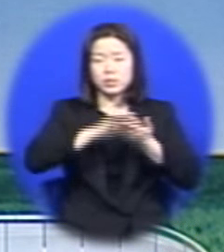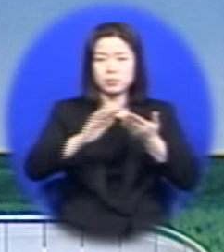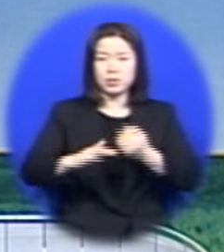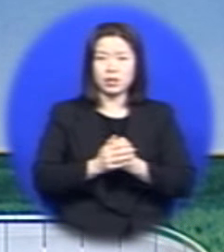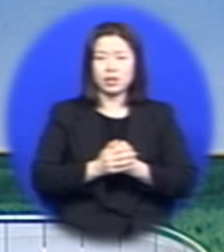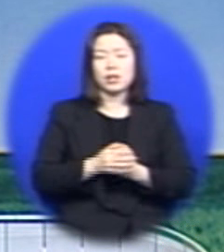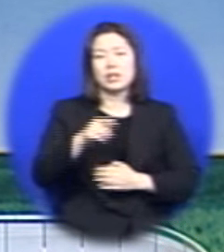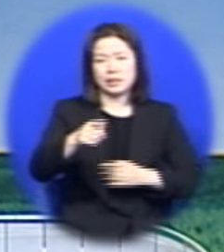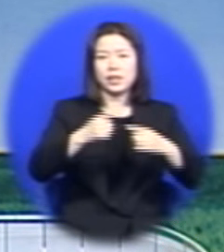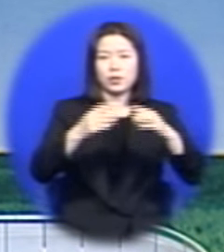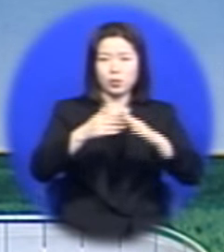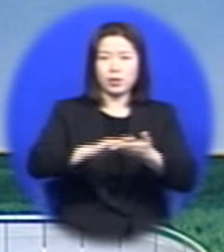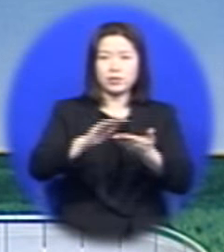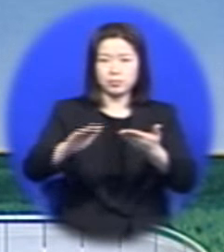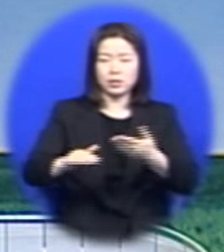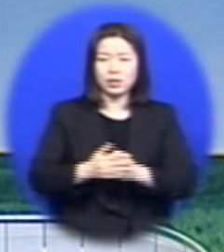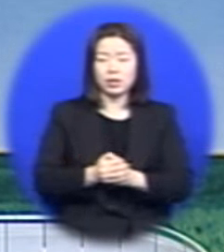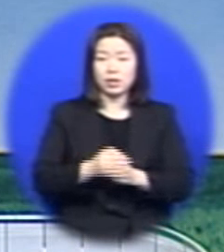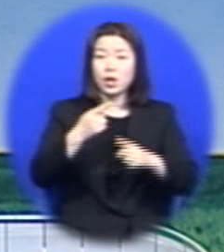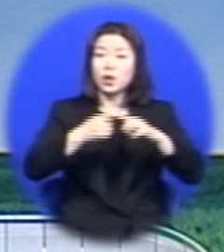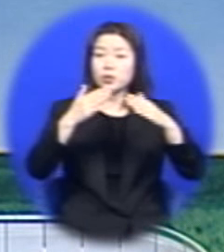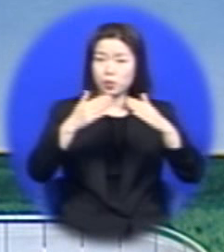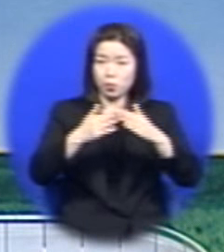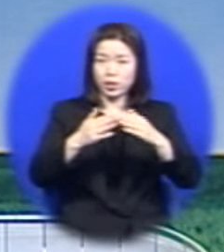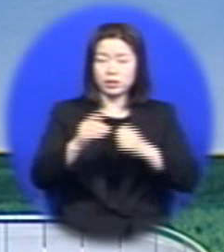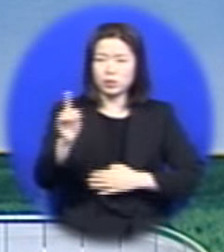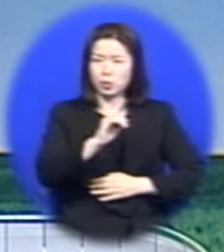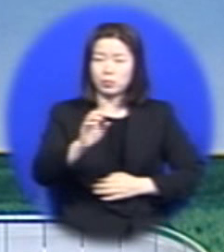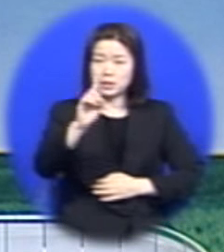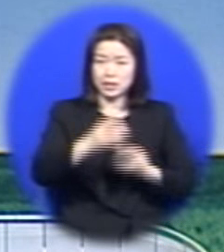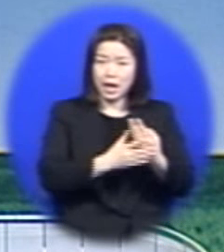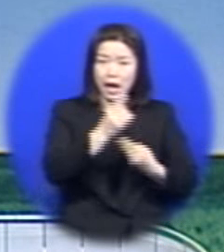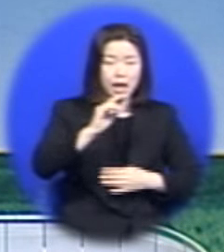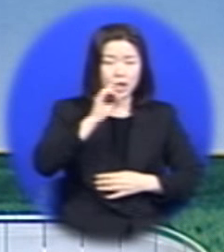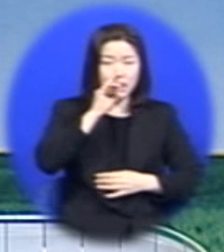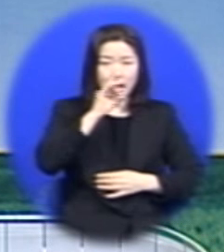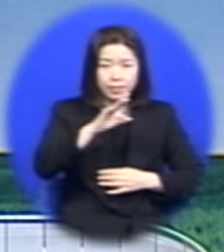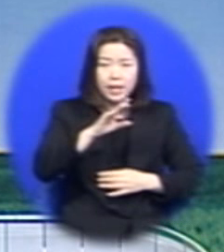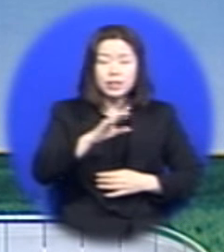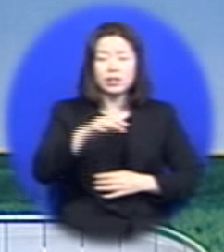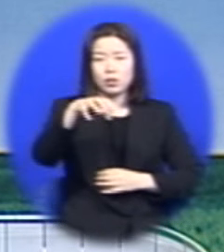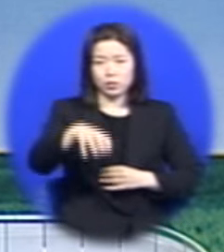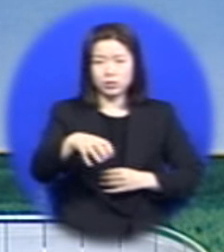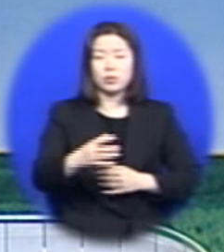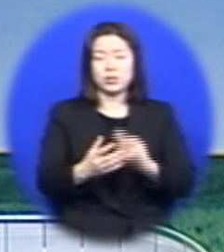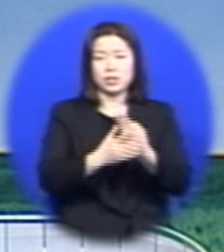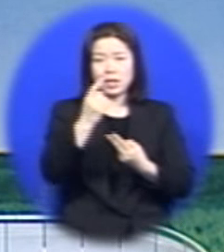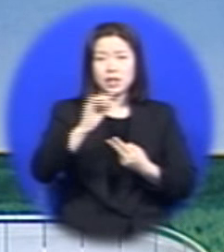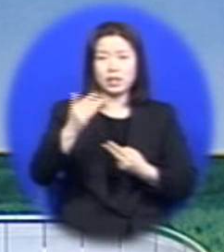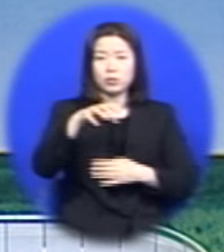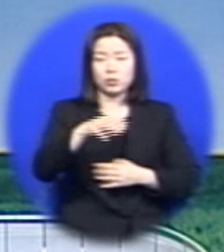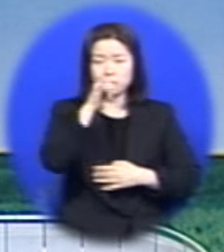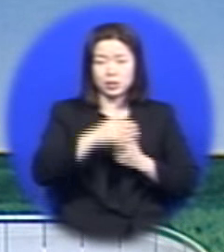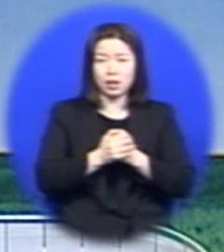그게 교회입니다. 교회는 도무지 하나 될 수 없는 사람들이 하나 되는 것이고, 용서하고